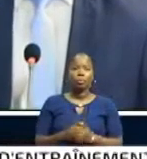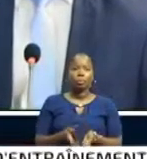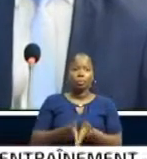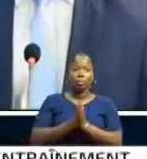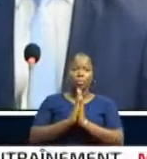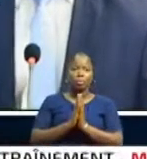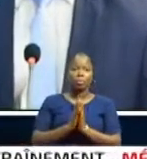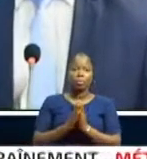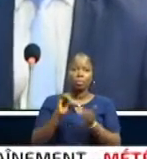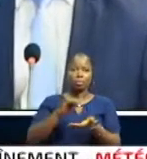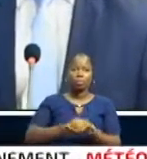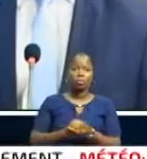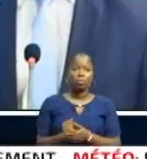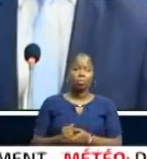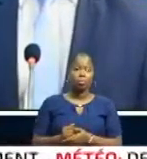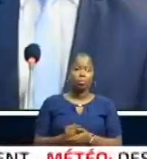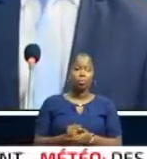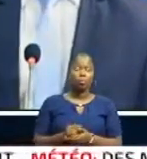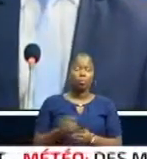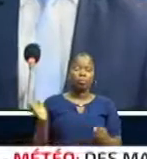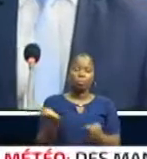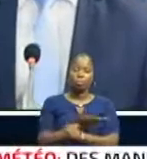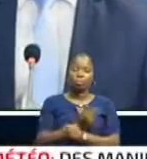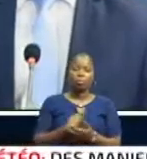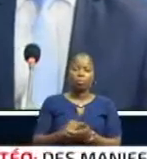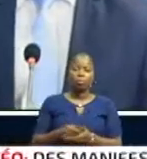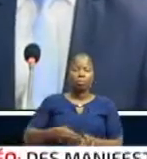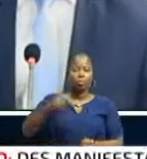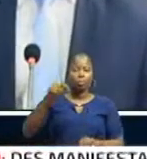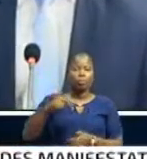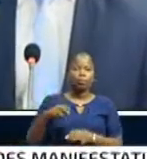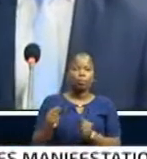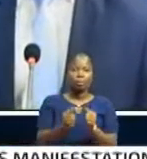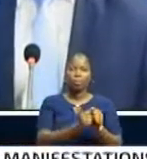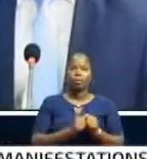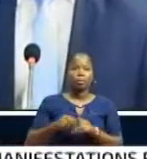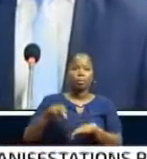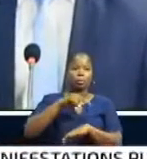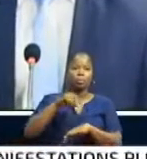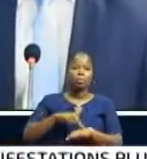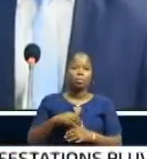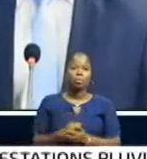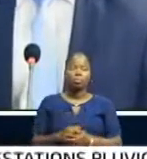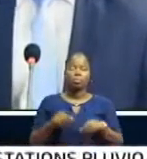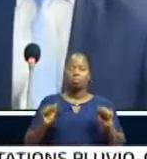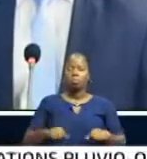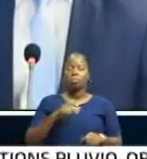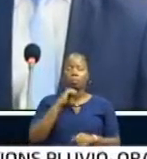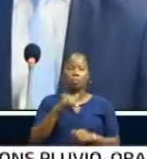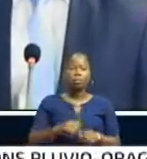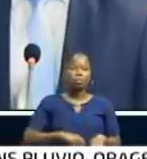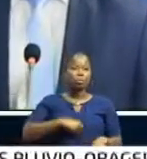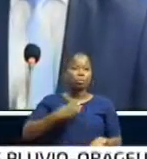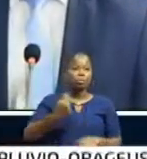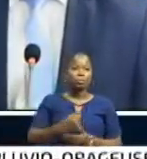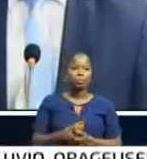à ce qu'ils soient radiés pour niveau de l'assemblée nationale ça ne pas le satisfaire ça ne pas satisfaire on en est pas content mais